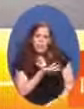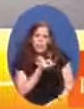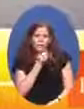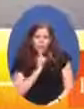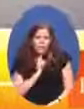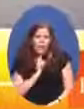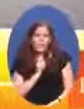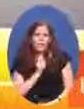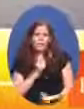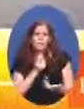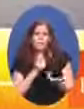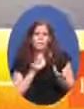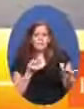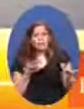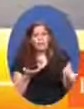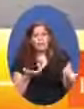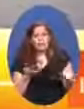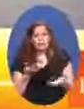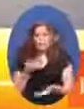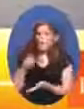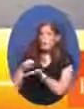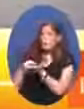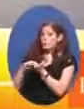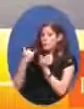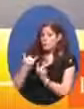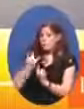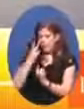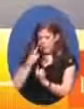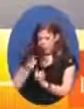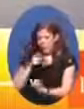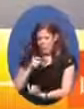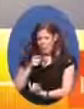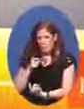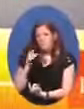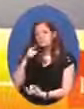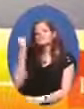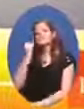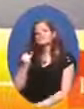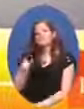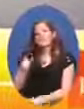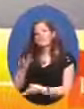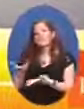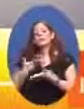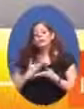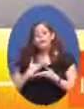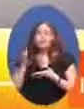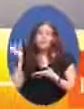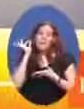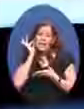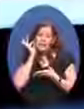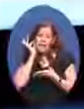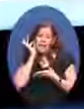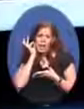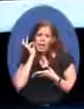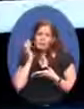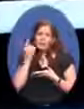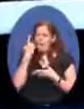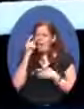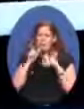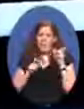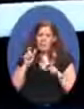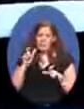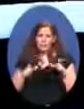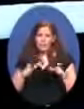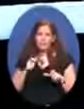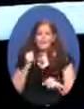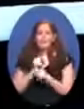הסורים, האופוזיציה, כמו שאת קוראת. התמונה שעכשיו אתם רואים, כן. זה ציור שקיבלנו מילדה של אחד האנשים